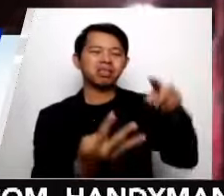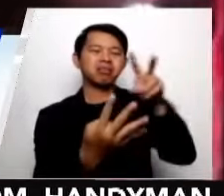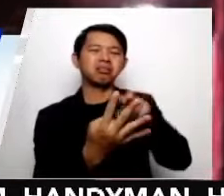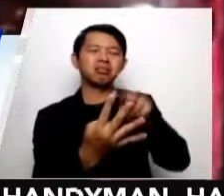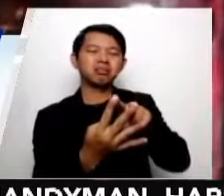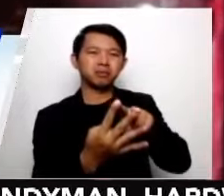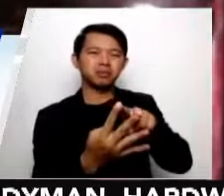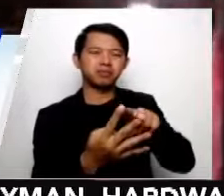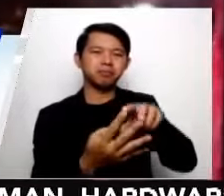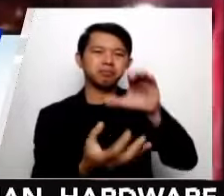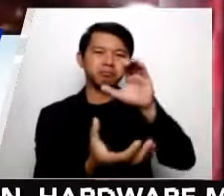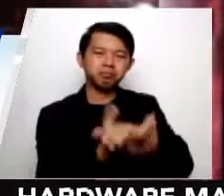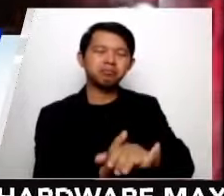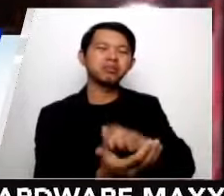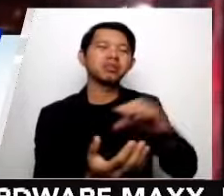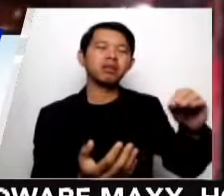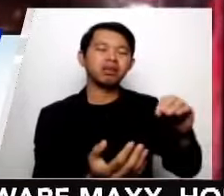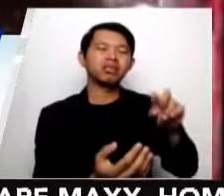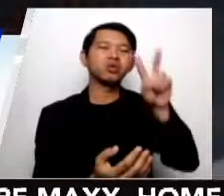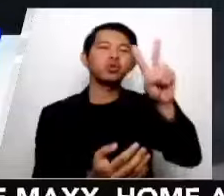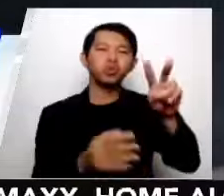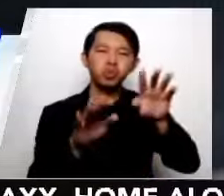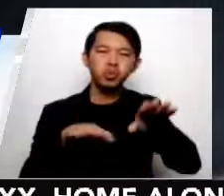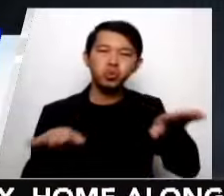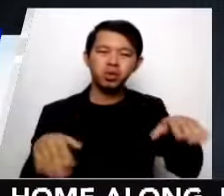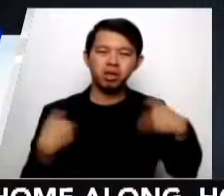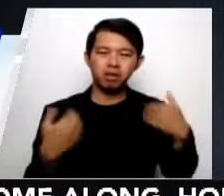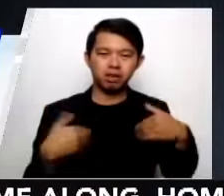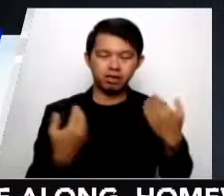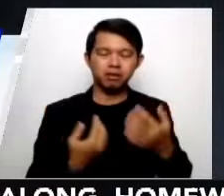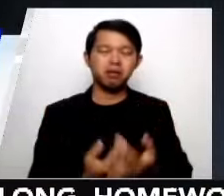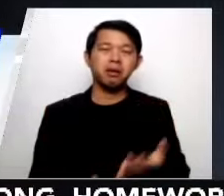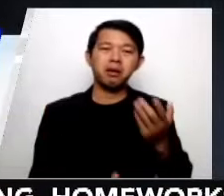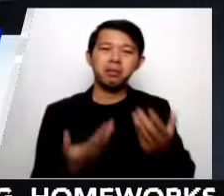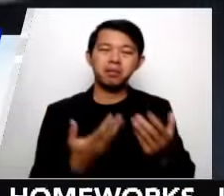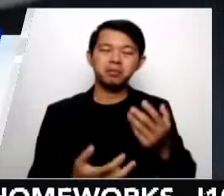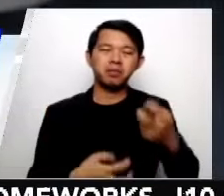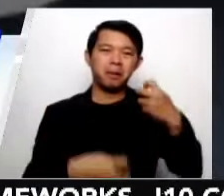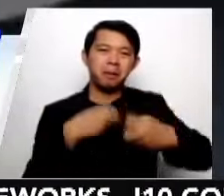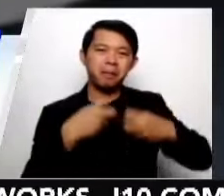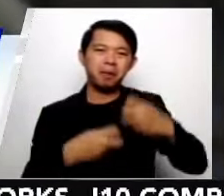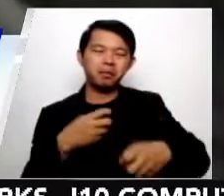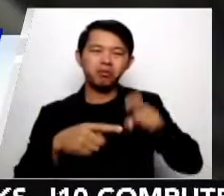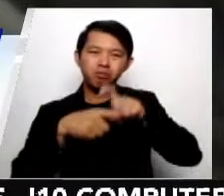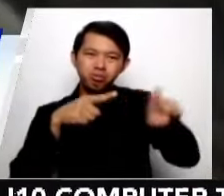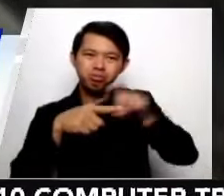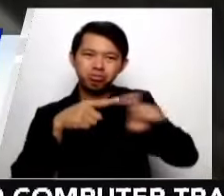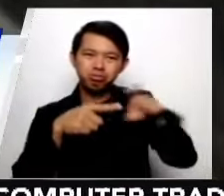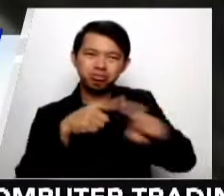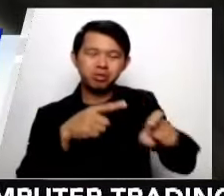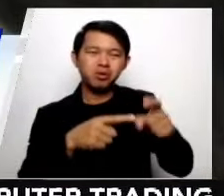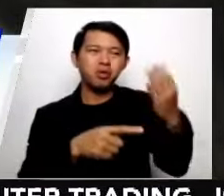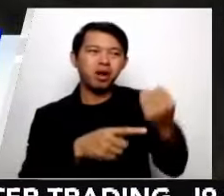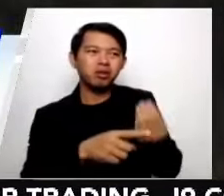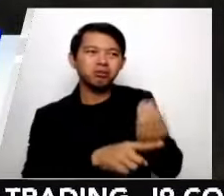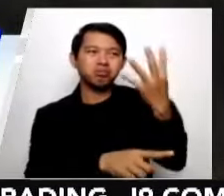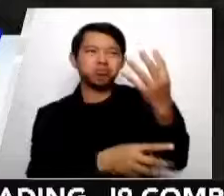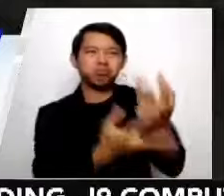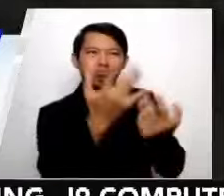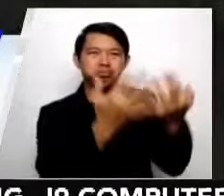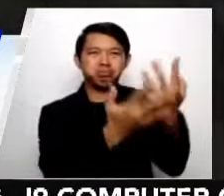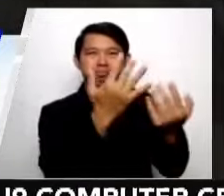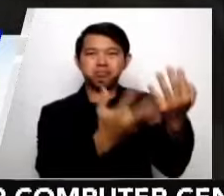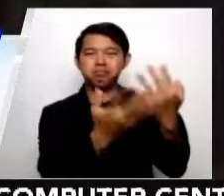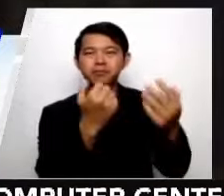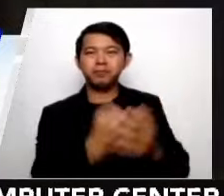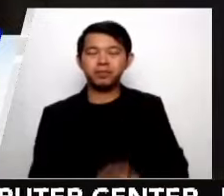anak. Ayon sa mga otoridad, posibleng sa problema sa linya ng kuryente ang dahilan ng sunog. 13 bahay ang